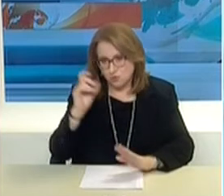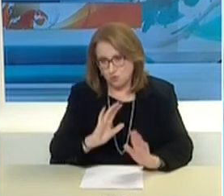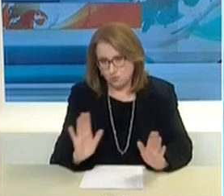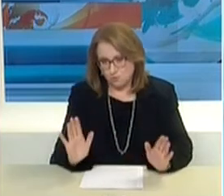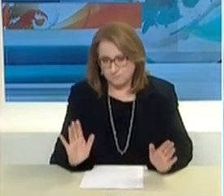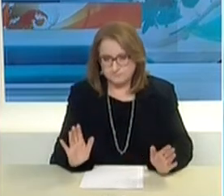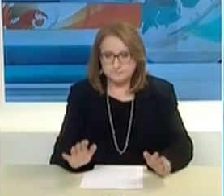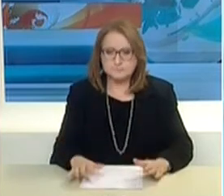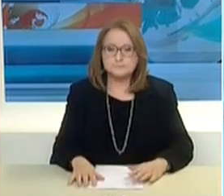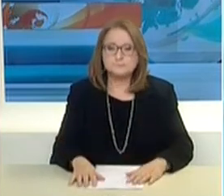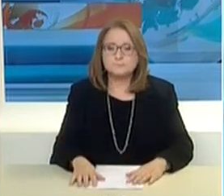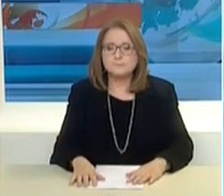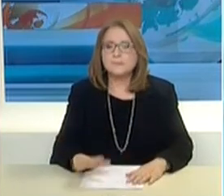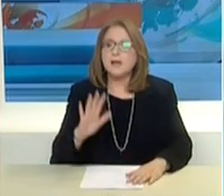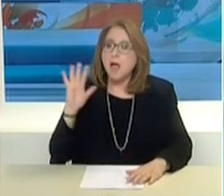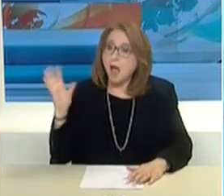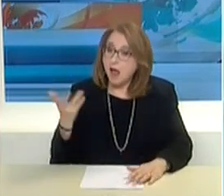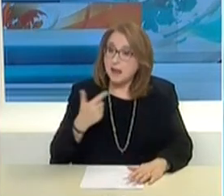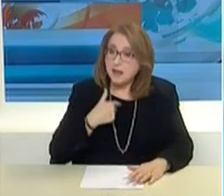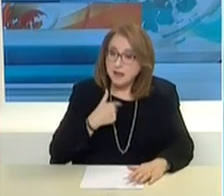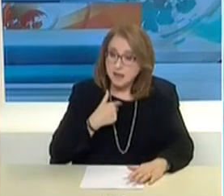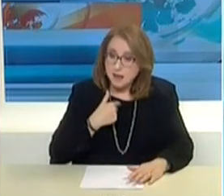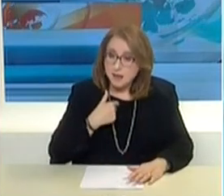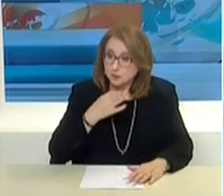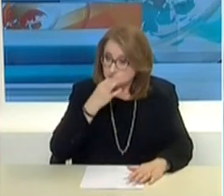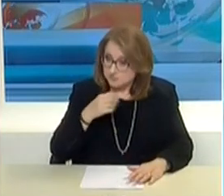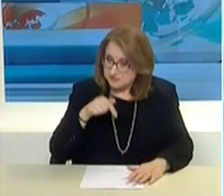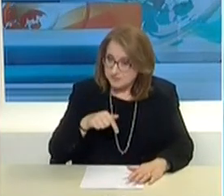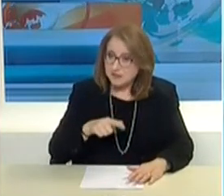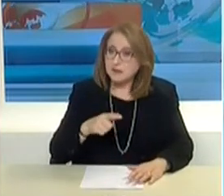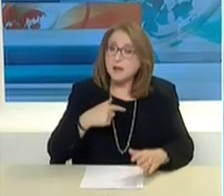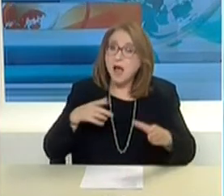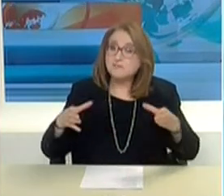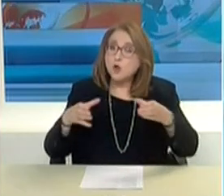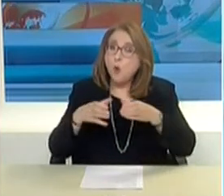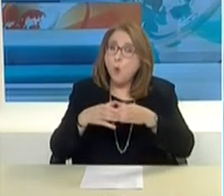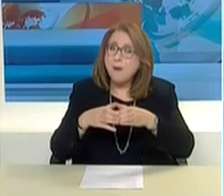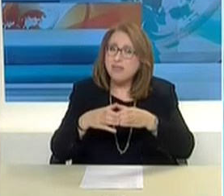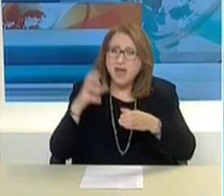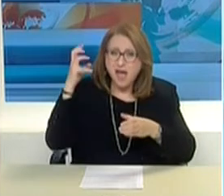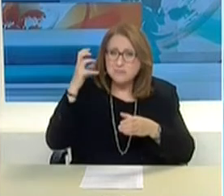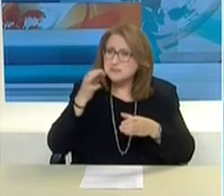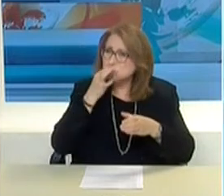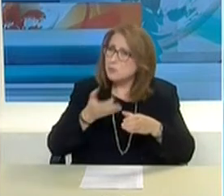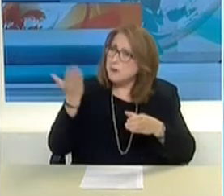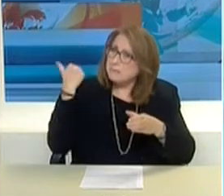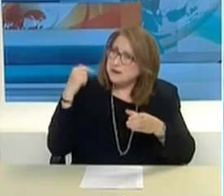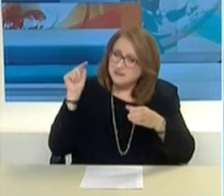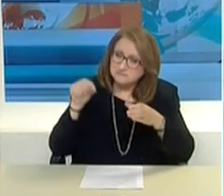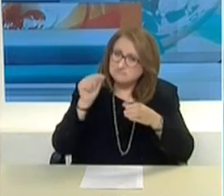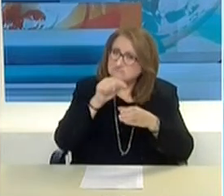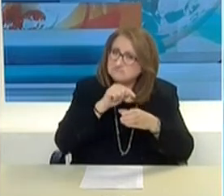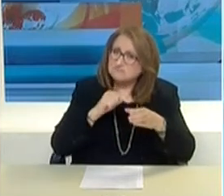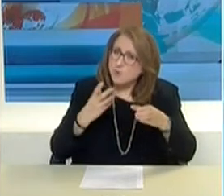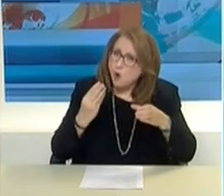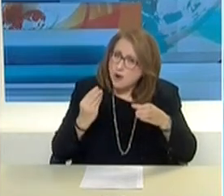αυτά, δεχόμαστε τη στήριξη, όπως σας είπα σήμερα, από αυτή την εξαιρετική ομάδα επιστημόνων, η οποία μπορεί να χρησιμοποιηθεί